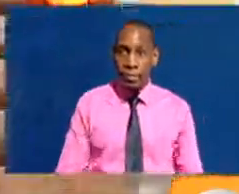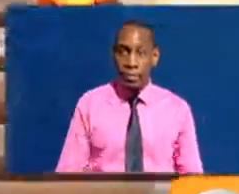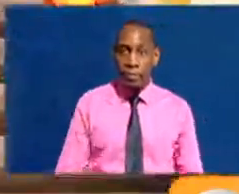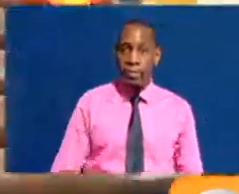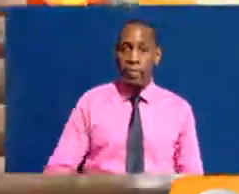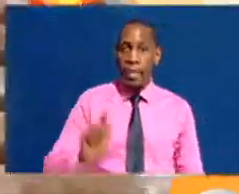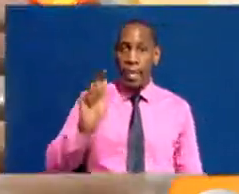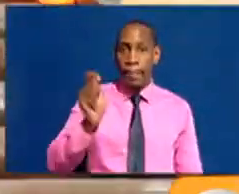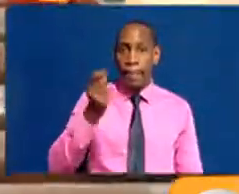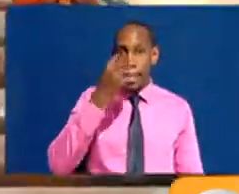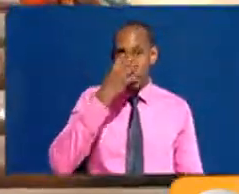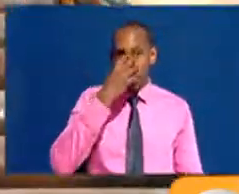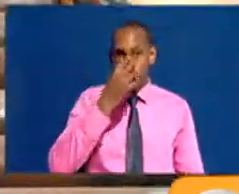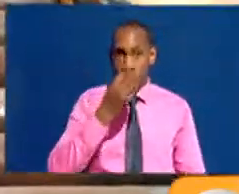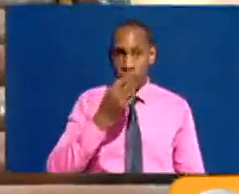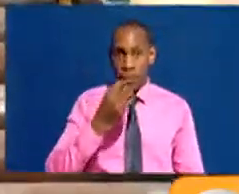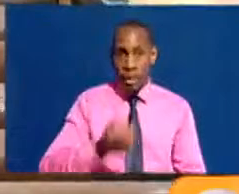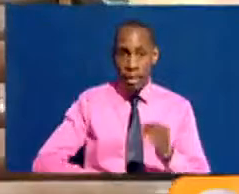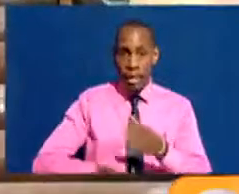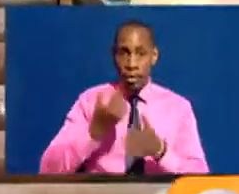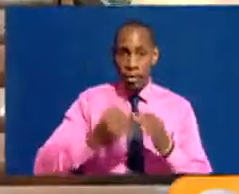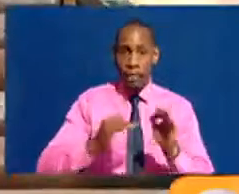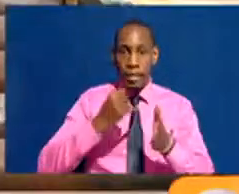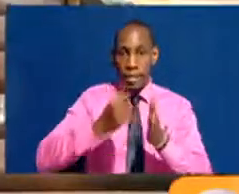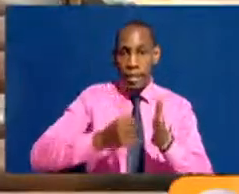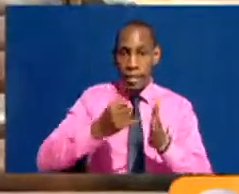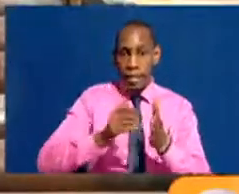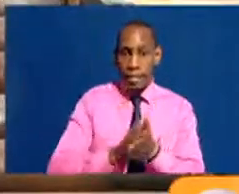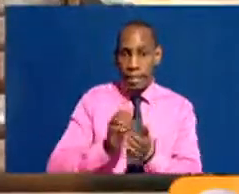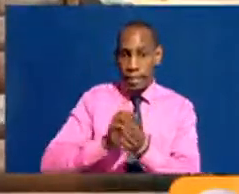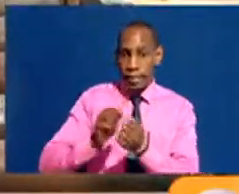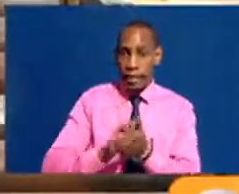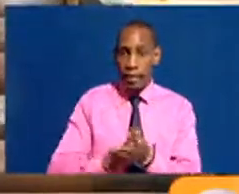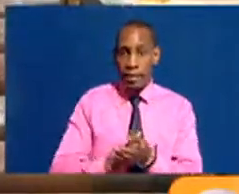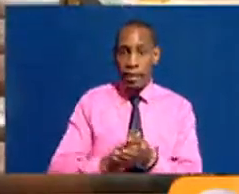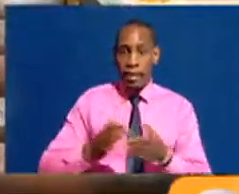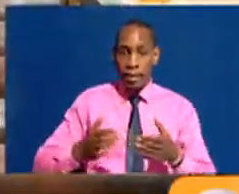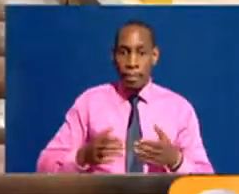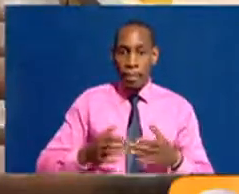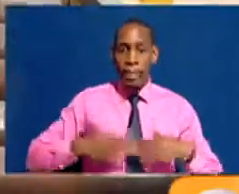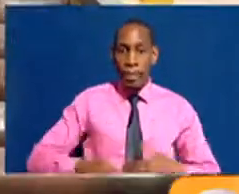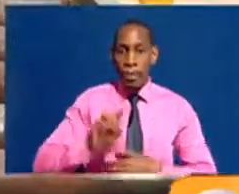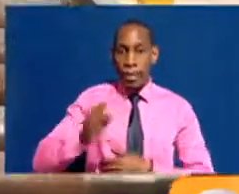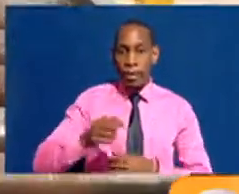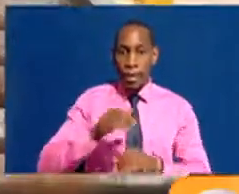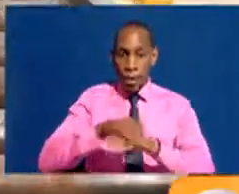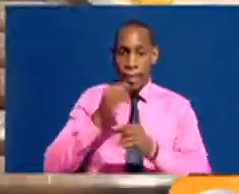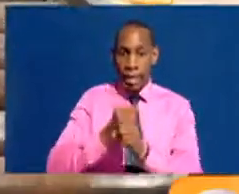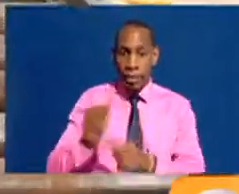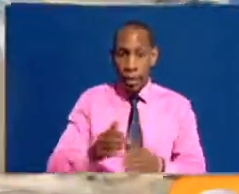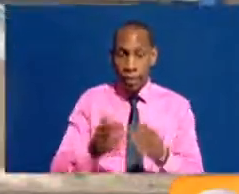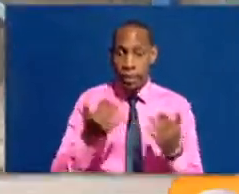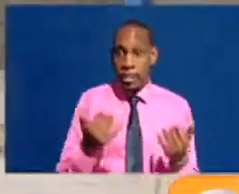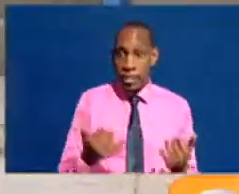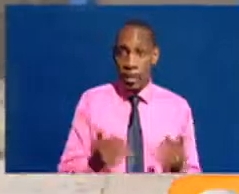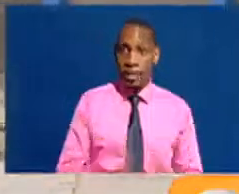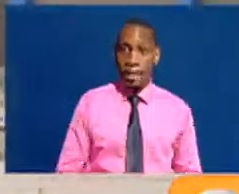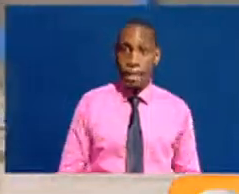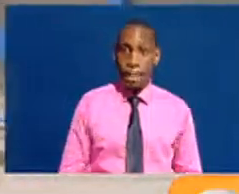Rais William Ruto atafungua rasmi kiwanda hiki Ijumaa. Zaidi ya watu 1,000 wamejipatia ajira kufikia sasa.